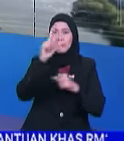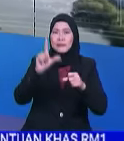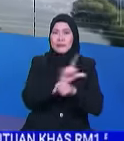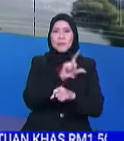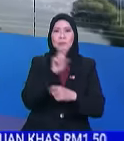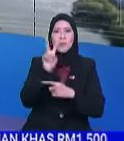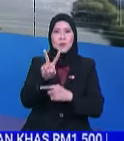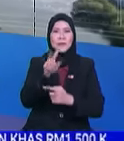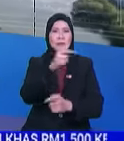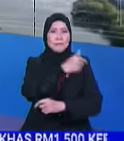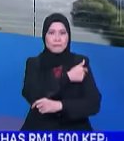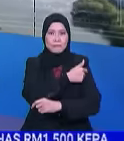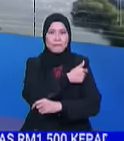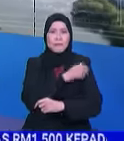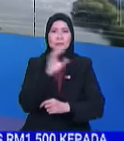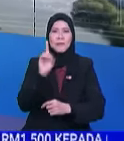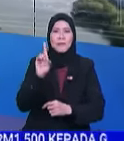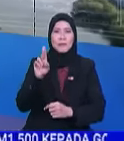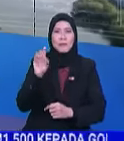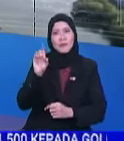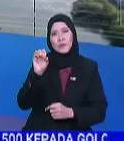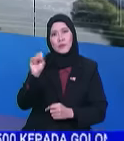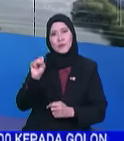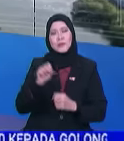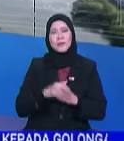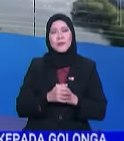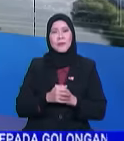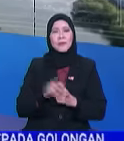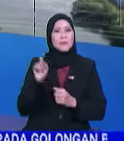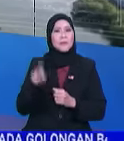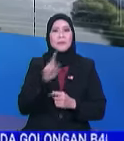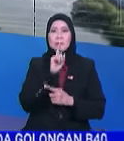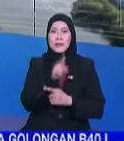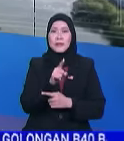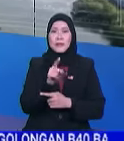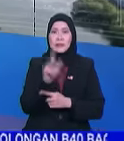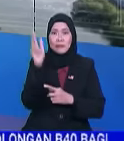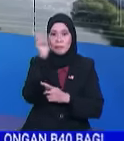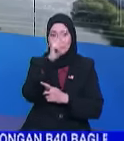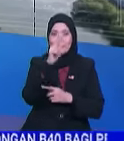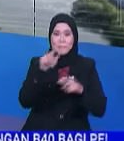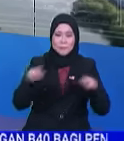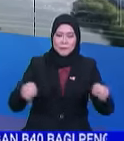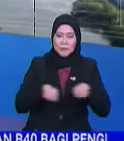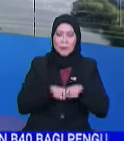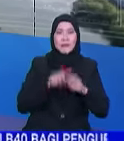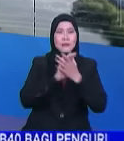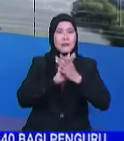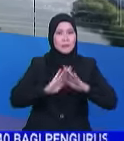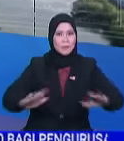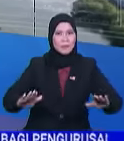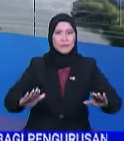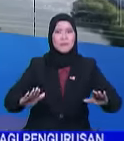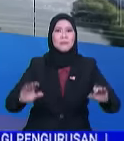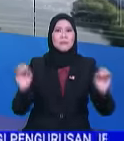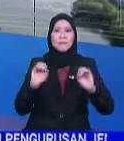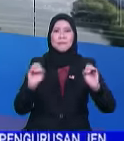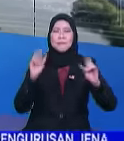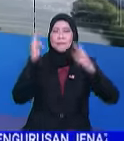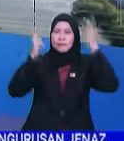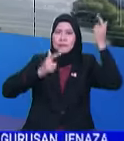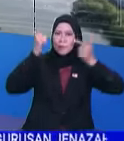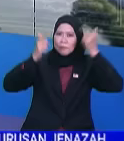lengkap dua dos vaksin. Usaha itu juga demi memastikan premis kerajaan menjadi tempat yang selamat dan tidak